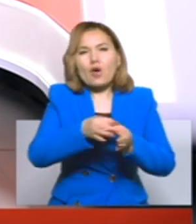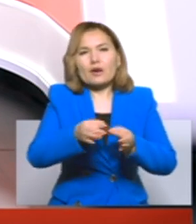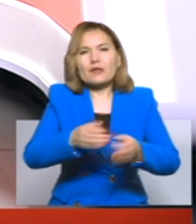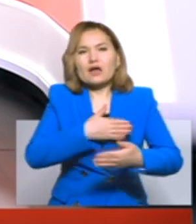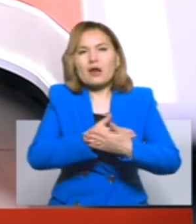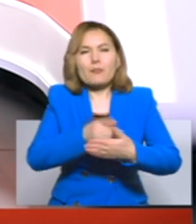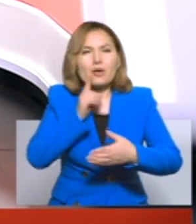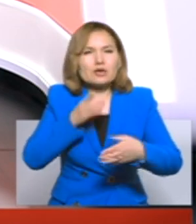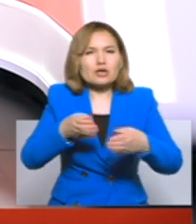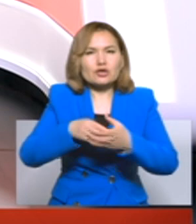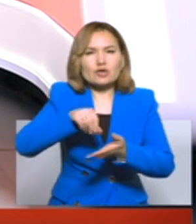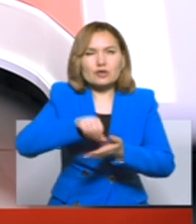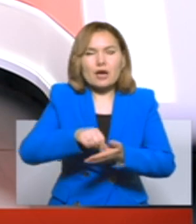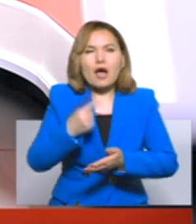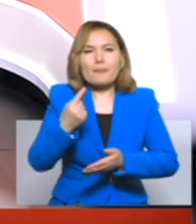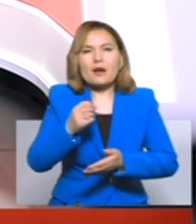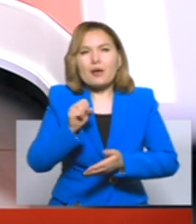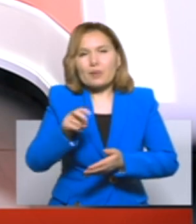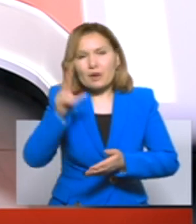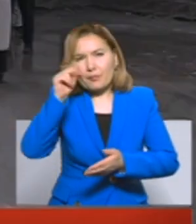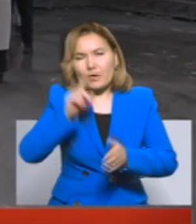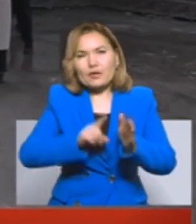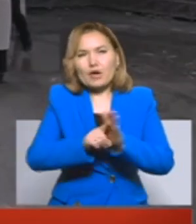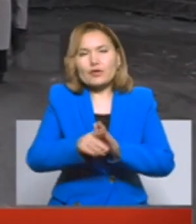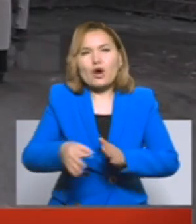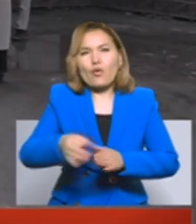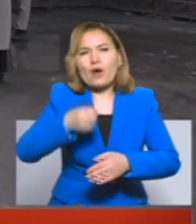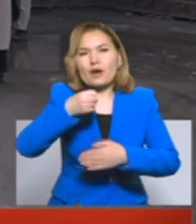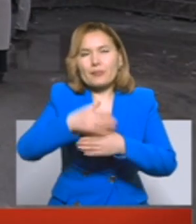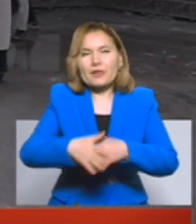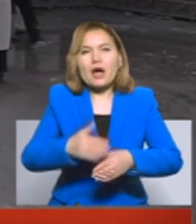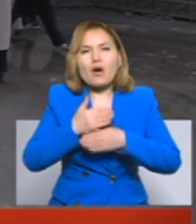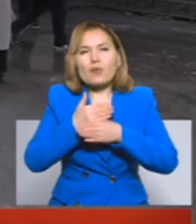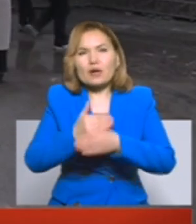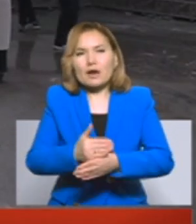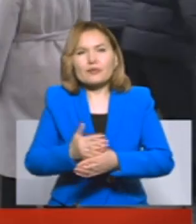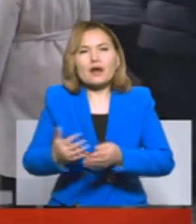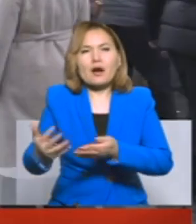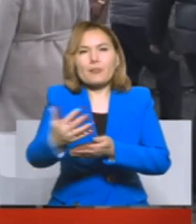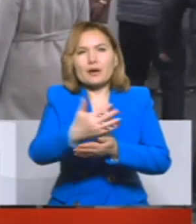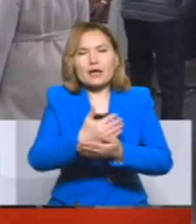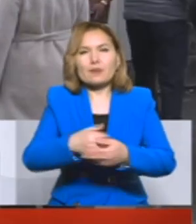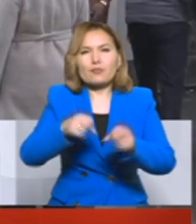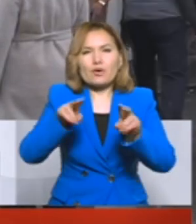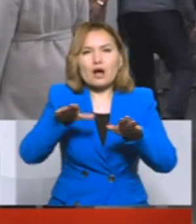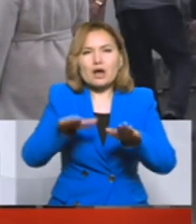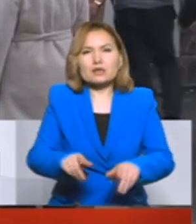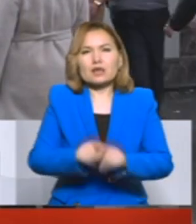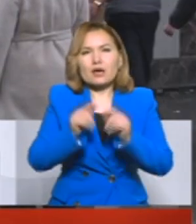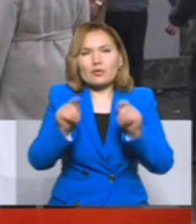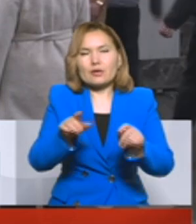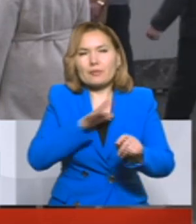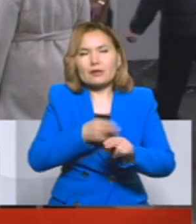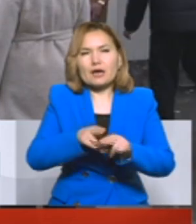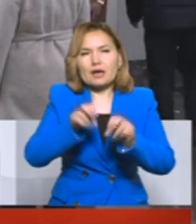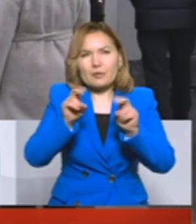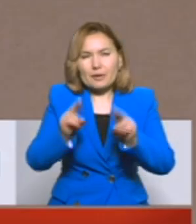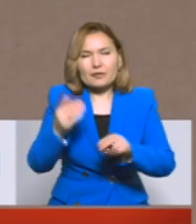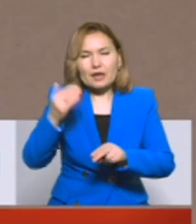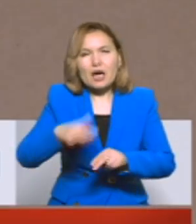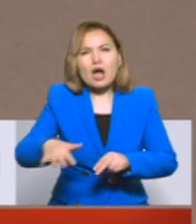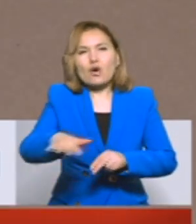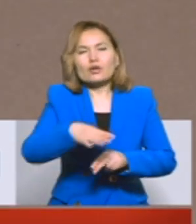өңірдің белсенді жастары. 1 сәуірден бастап облыс орталығында гуманитарлық көмек жинайтын арнайы пункт ашылған. Сол